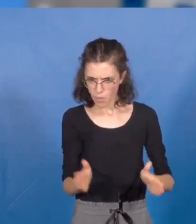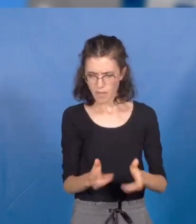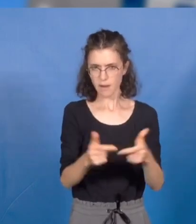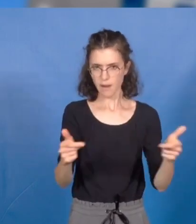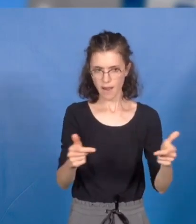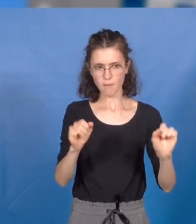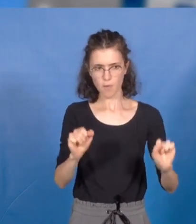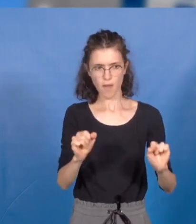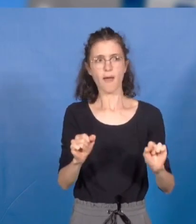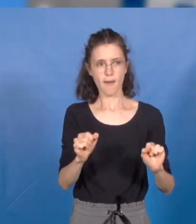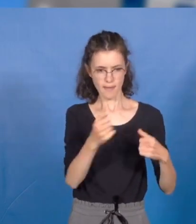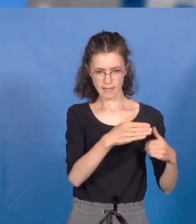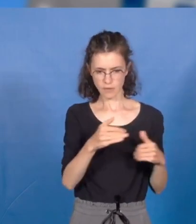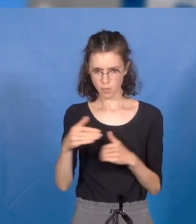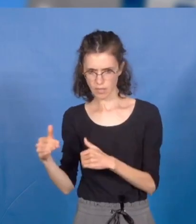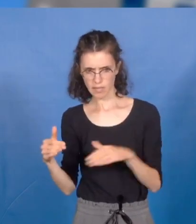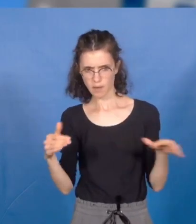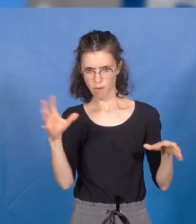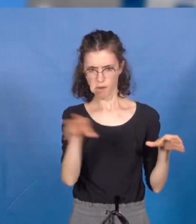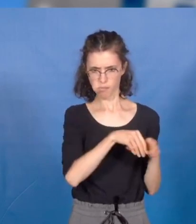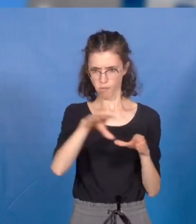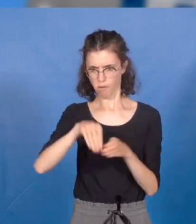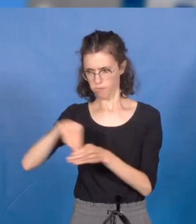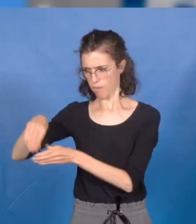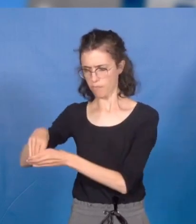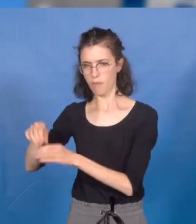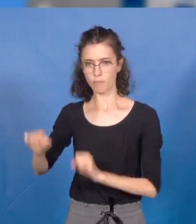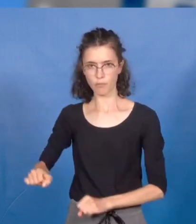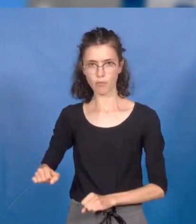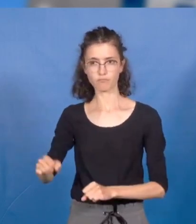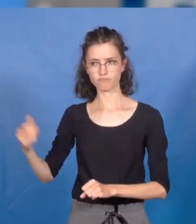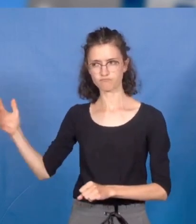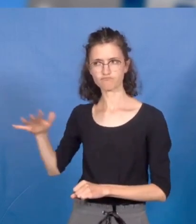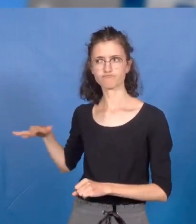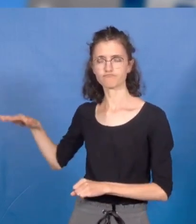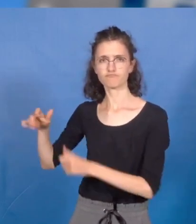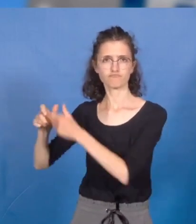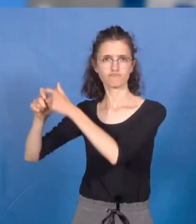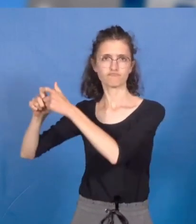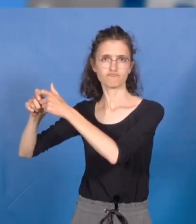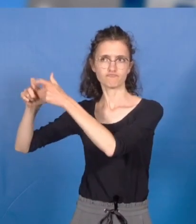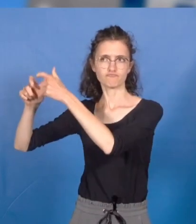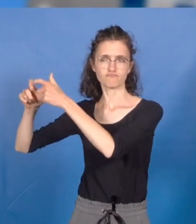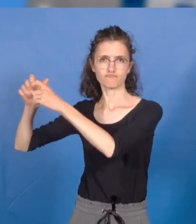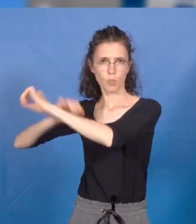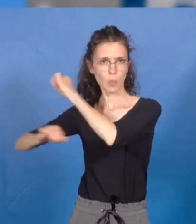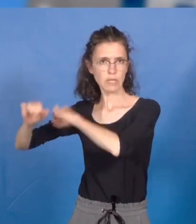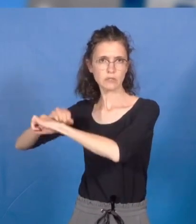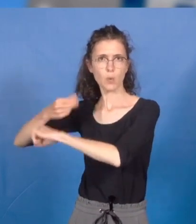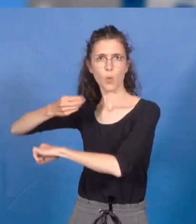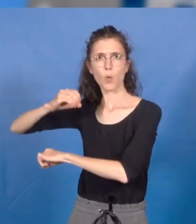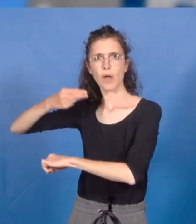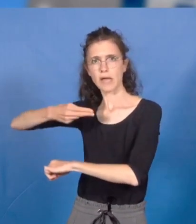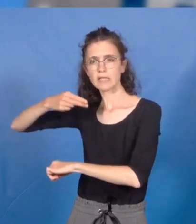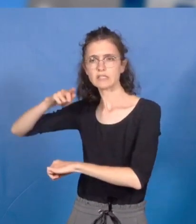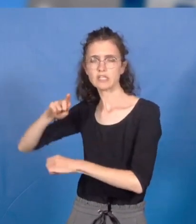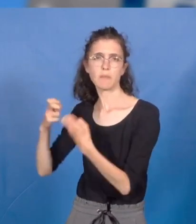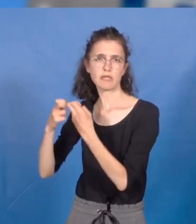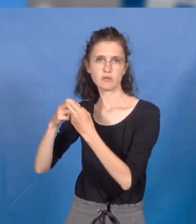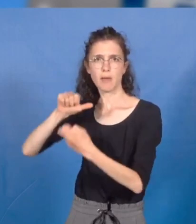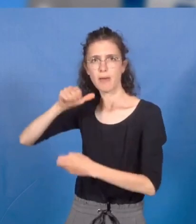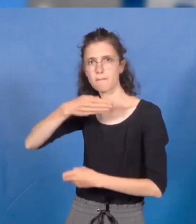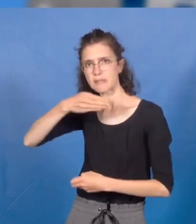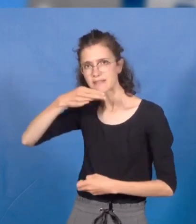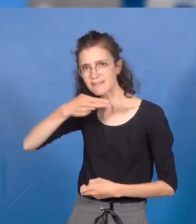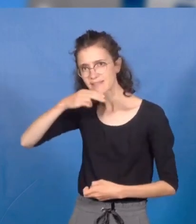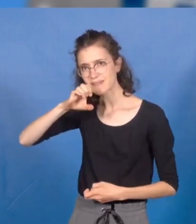personnes. De nombreuses ONG comme Amnesty, Human Rights Watch, la Ligue des droits de l'homme et des organisations internationales